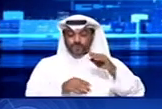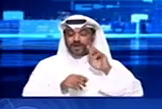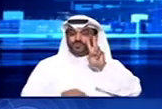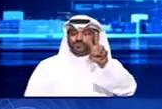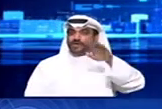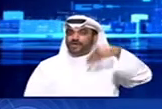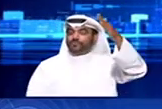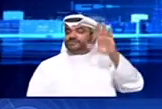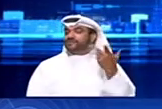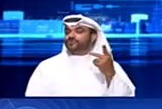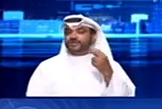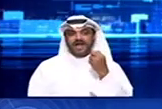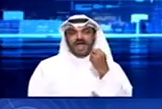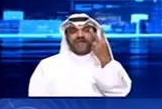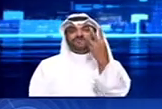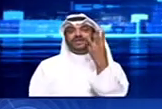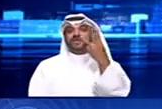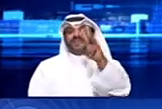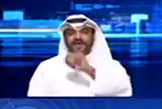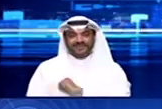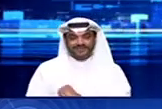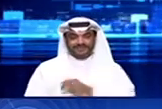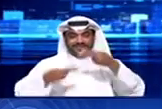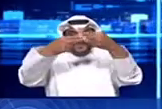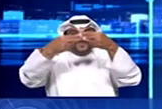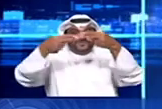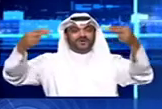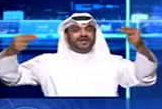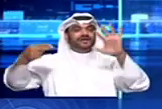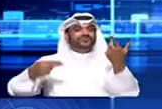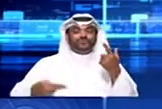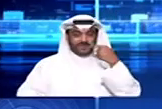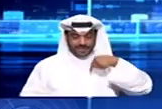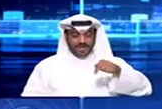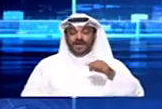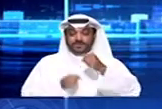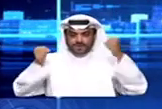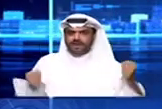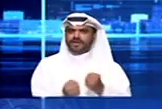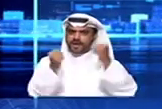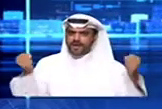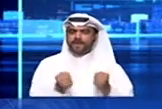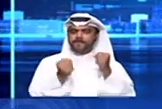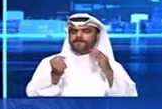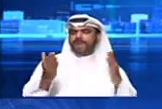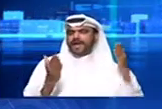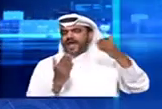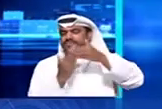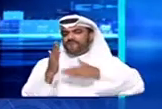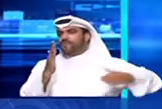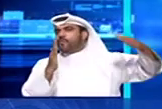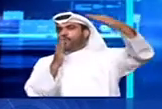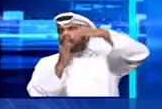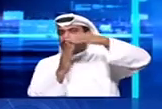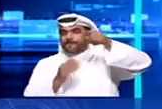الذي يتطلع إليه الشعب السعودي. شعار هذه القمة هو همة فوق القمة، وهذا الشعار استلهم